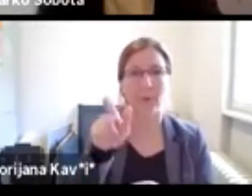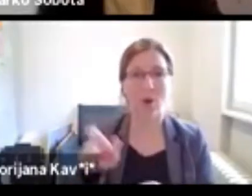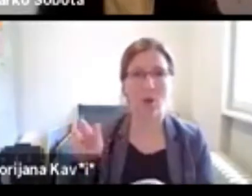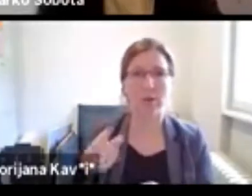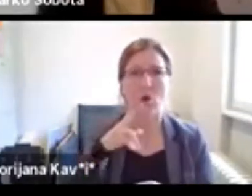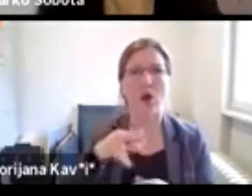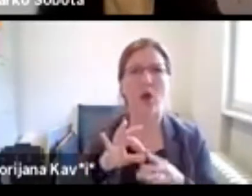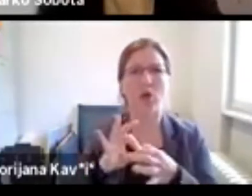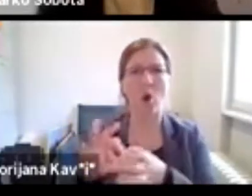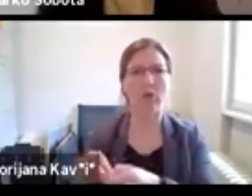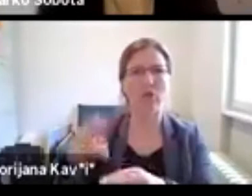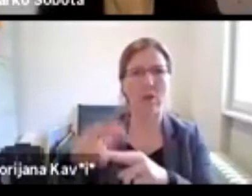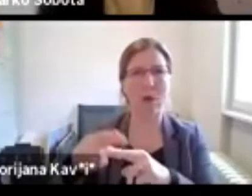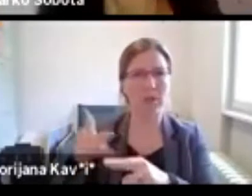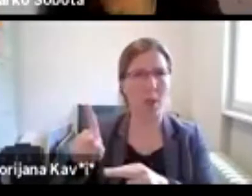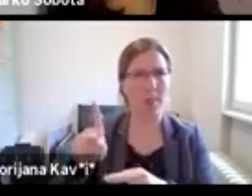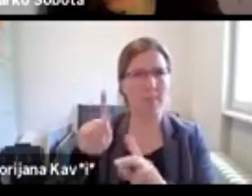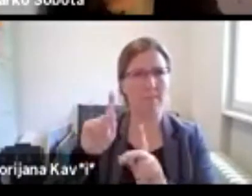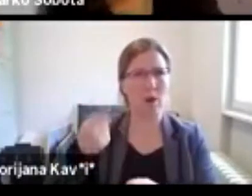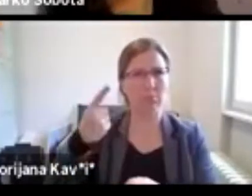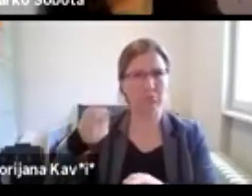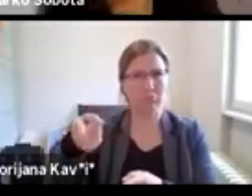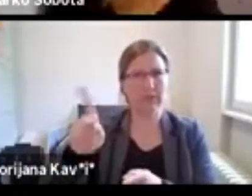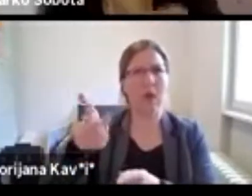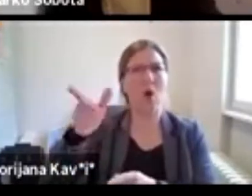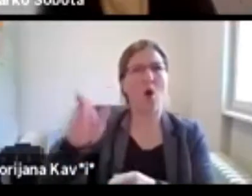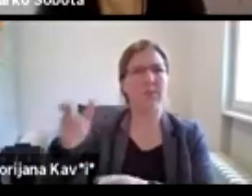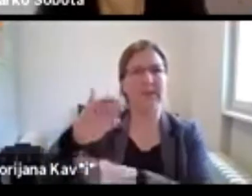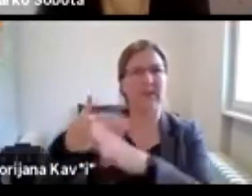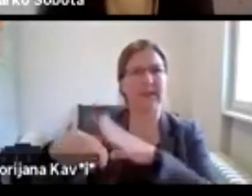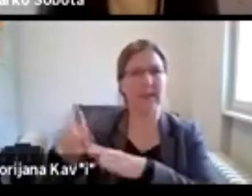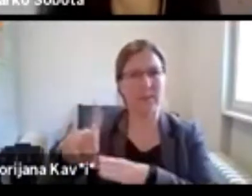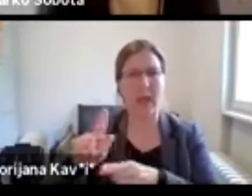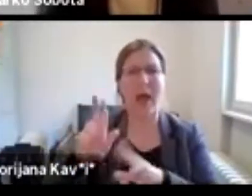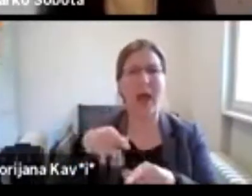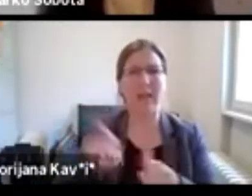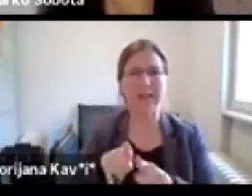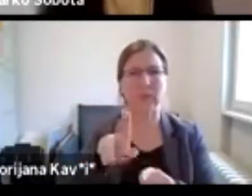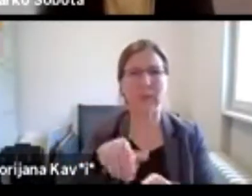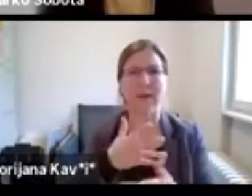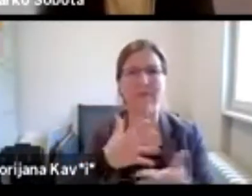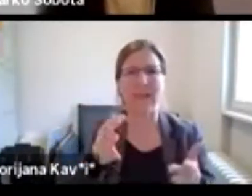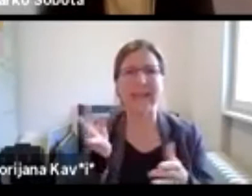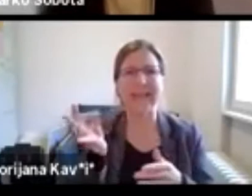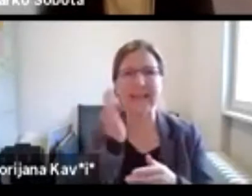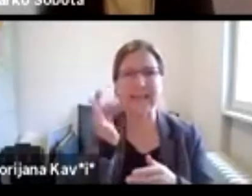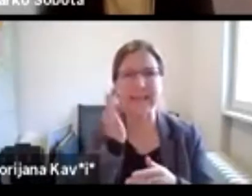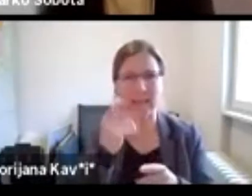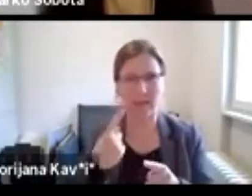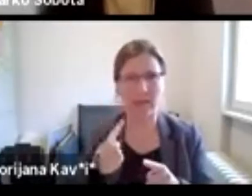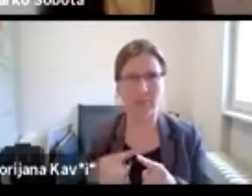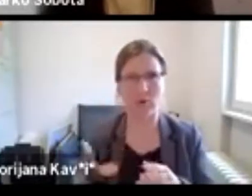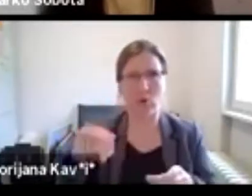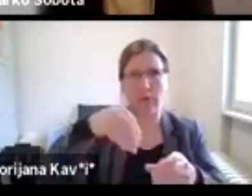invaliditetom, ali budući da su spadaju u visoko rizičnu skupinu, zato su naša tema, tu bi